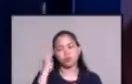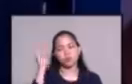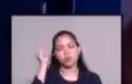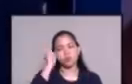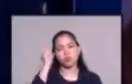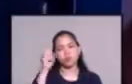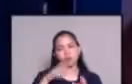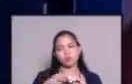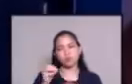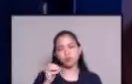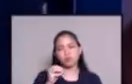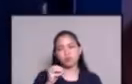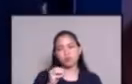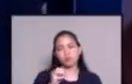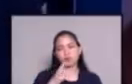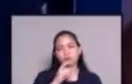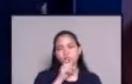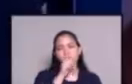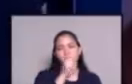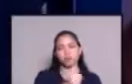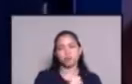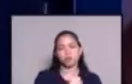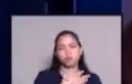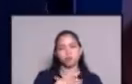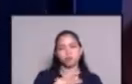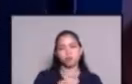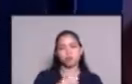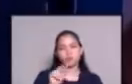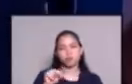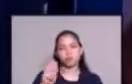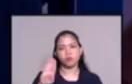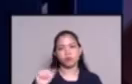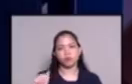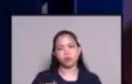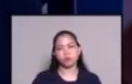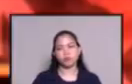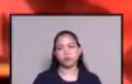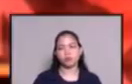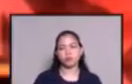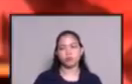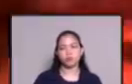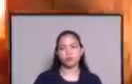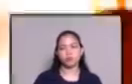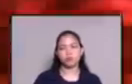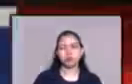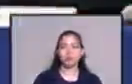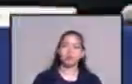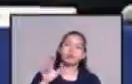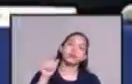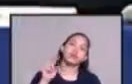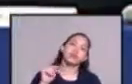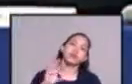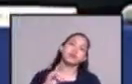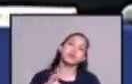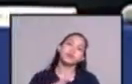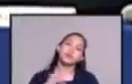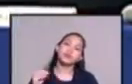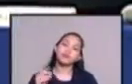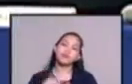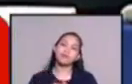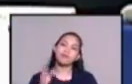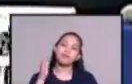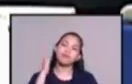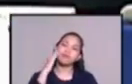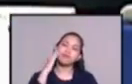overseas. Ang sigurado daw, gusto niyang mapunta sa NBA. Sa NBTC Chokstigo Presser, inamin ni Soto